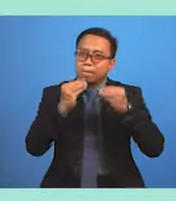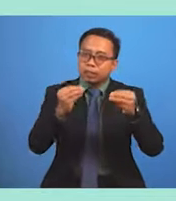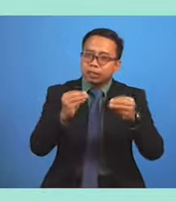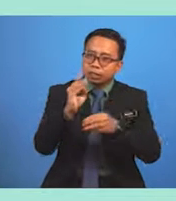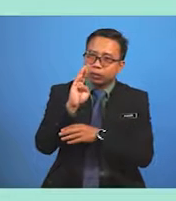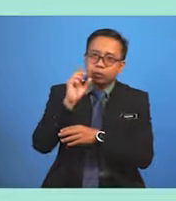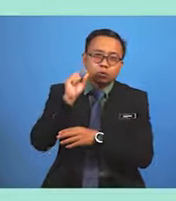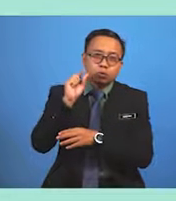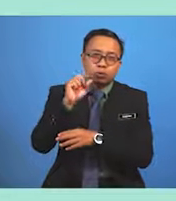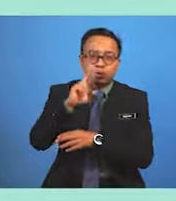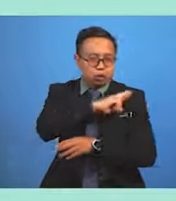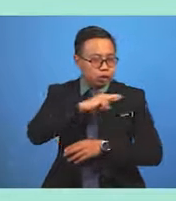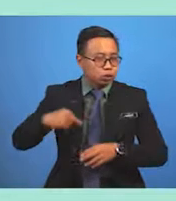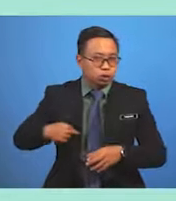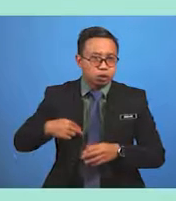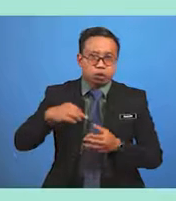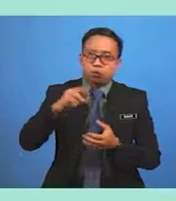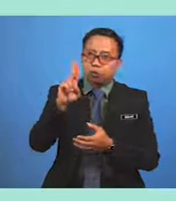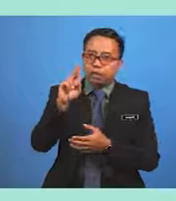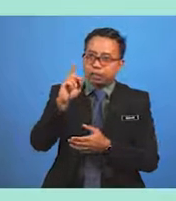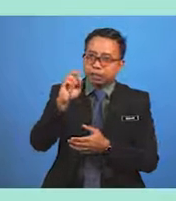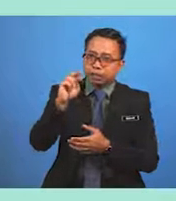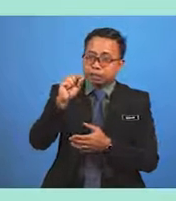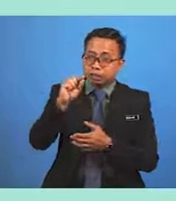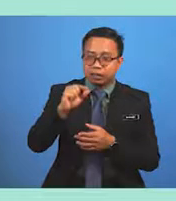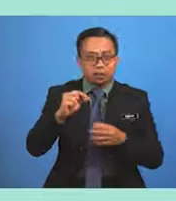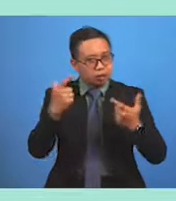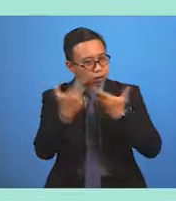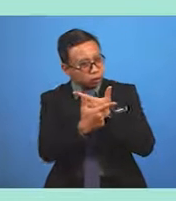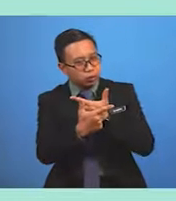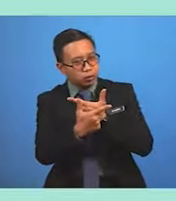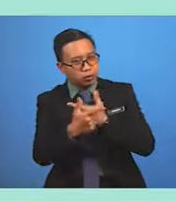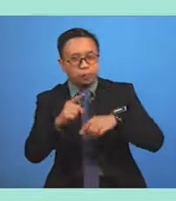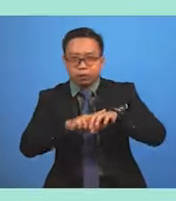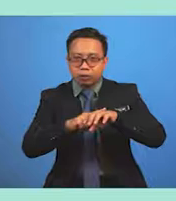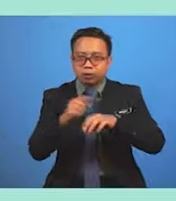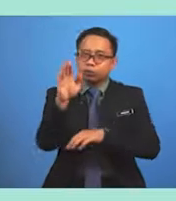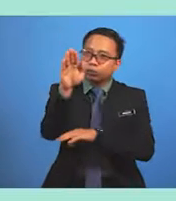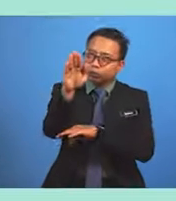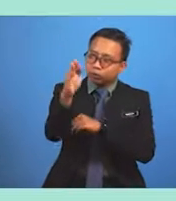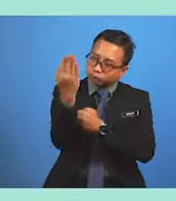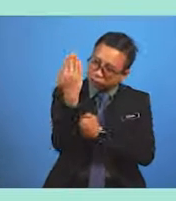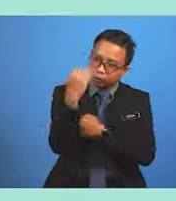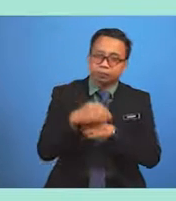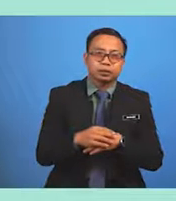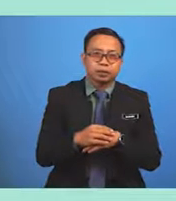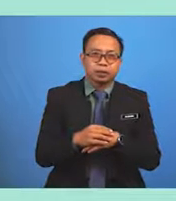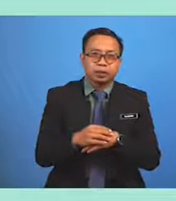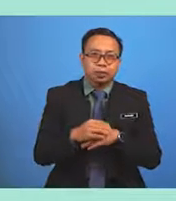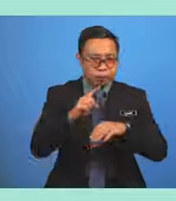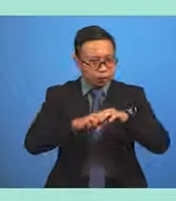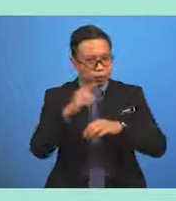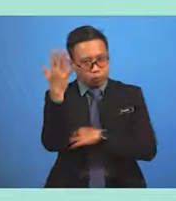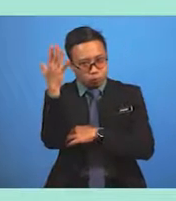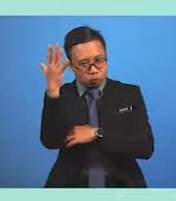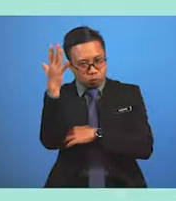udang pula, ia turut menyerang mangsa pada waktu siang. Burung ini akan hinggap pada pokok